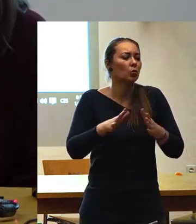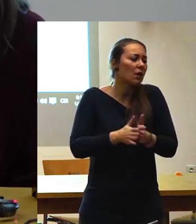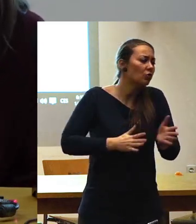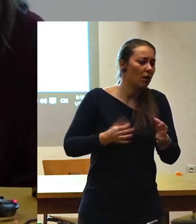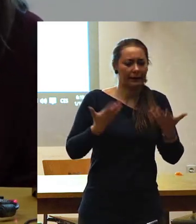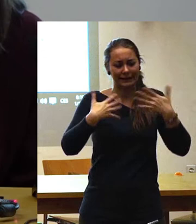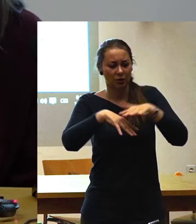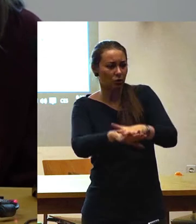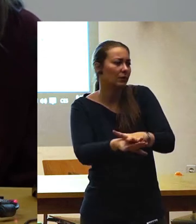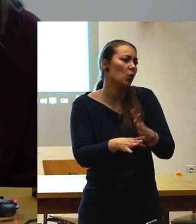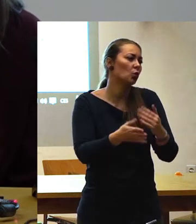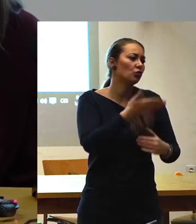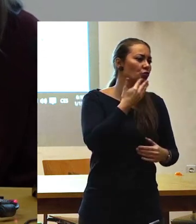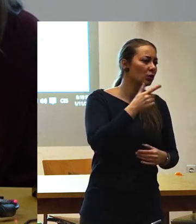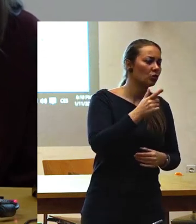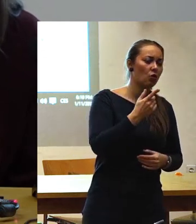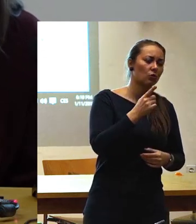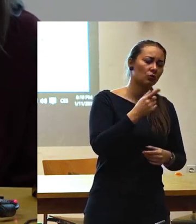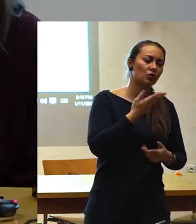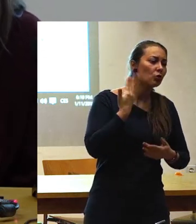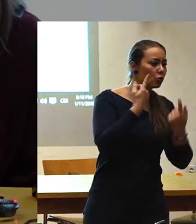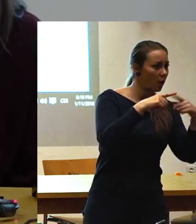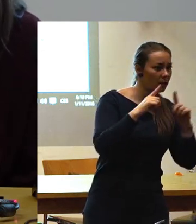v Československu a Sovětském svazu,